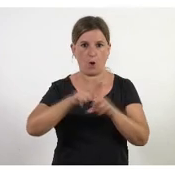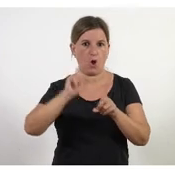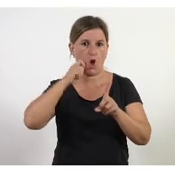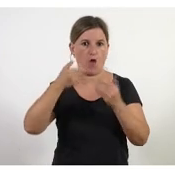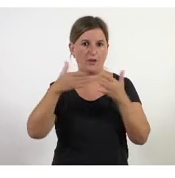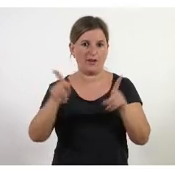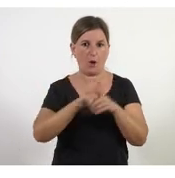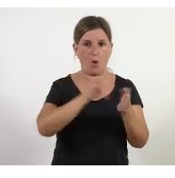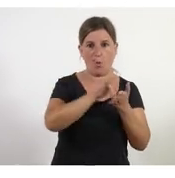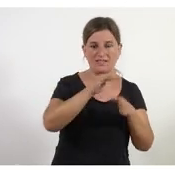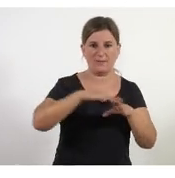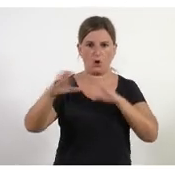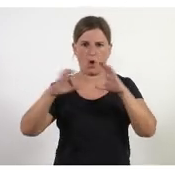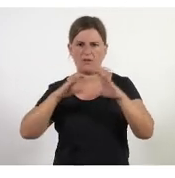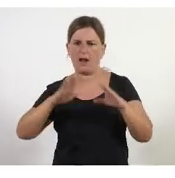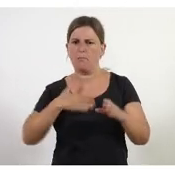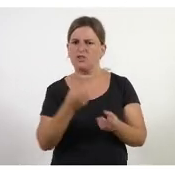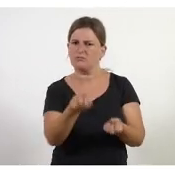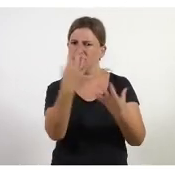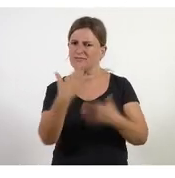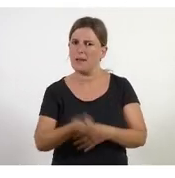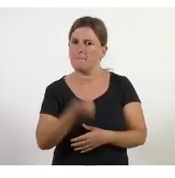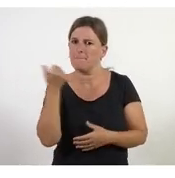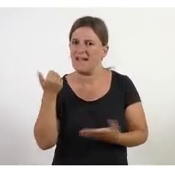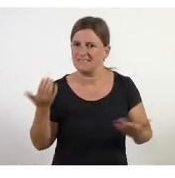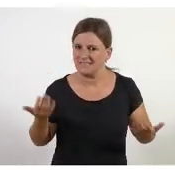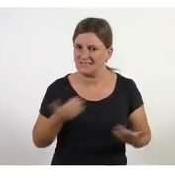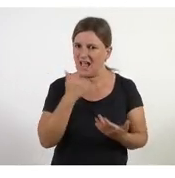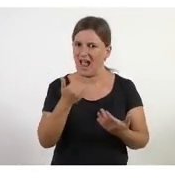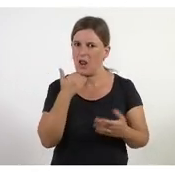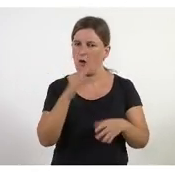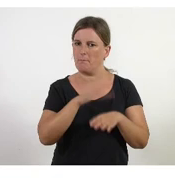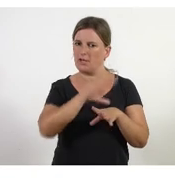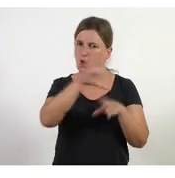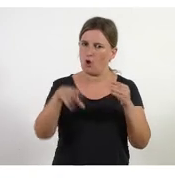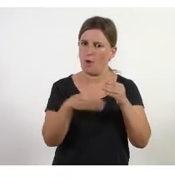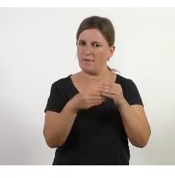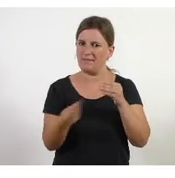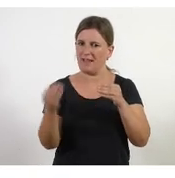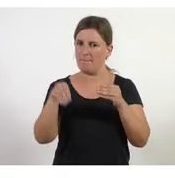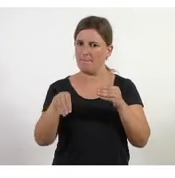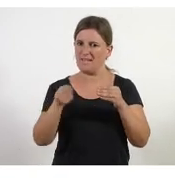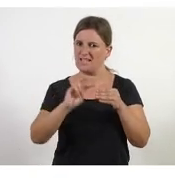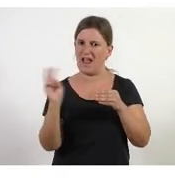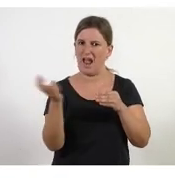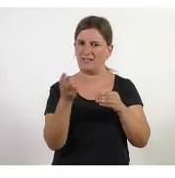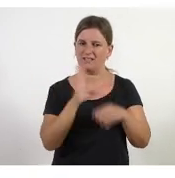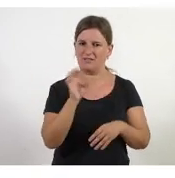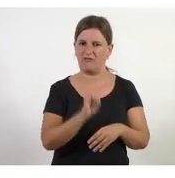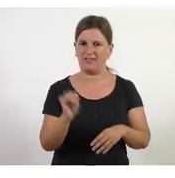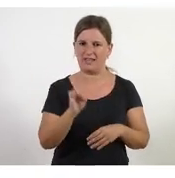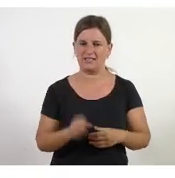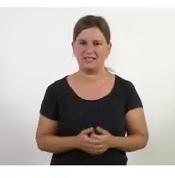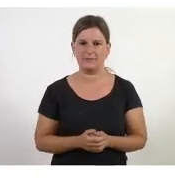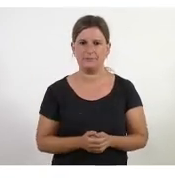WhatsApp per comunicar-nos. Però si ens pots donar alguna pinzellada extra per complementar aquestes eines que ens has anat explicant, seria fantàstic. I